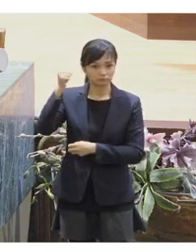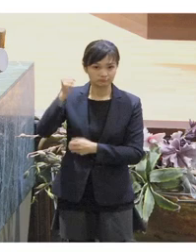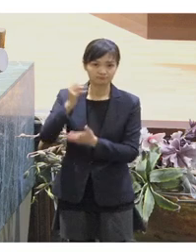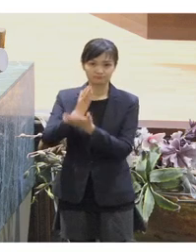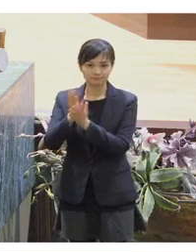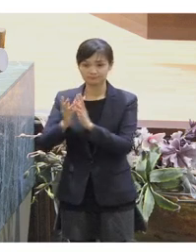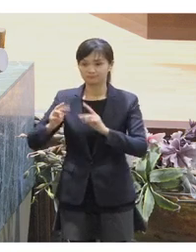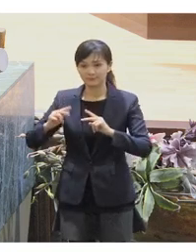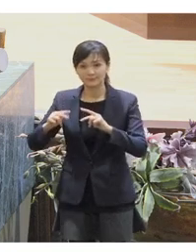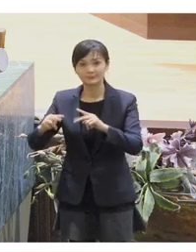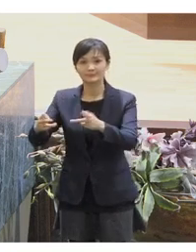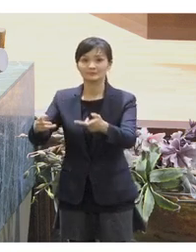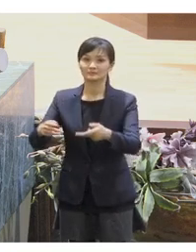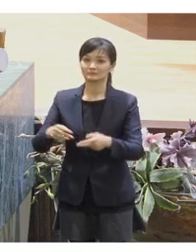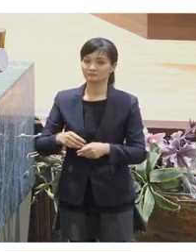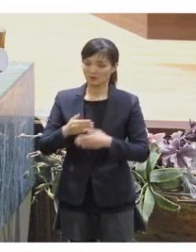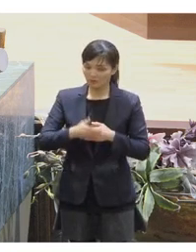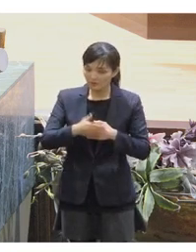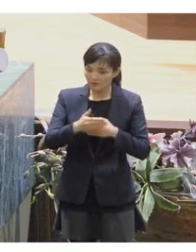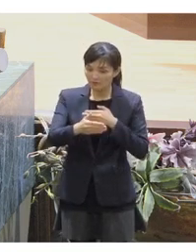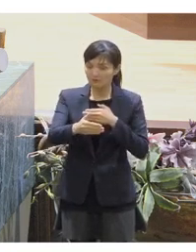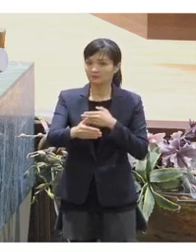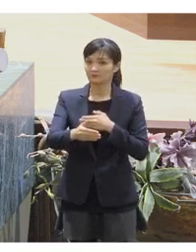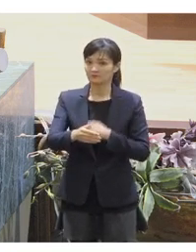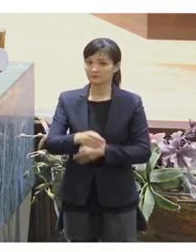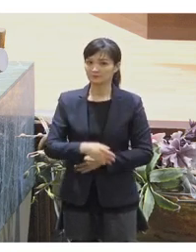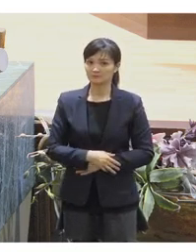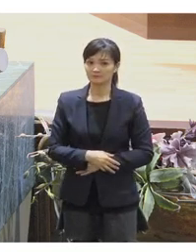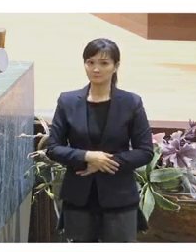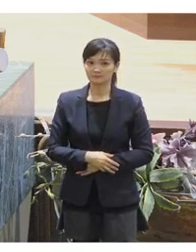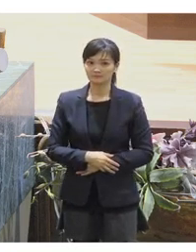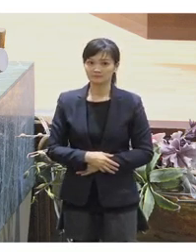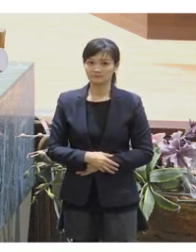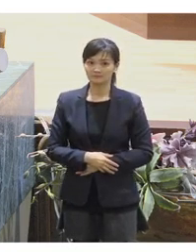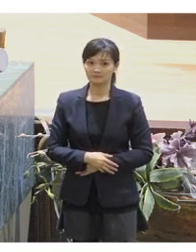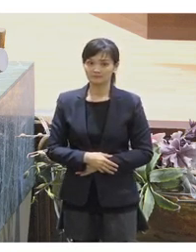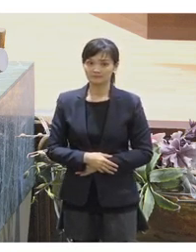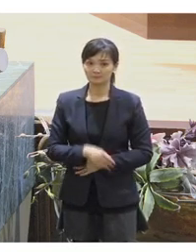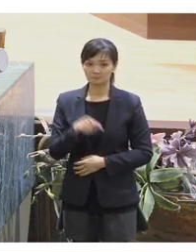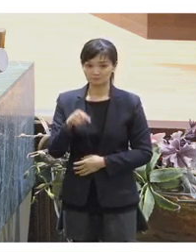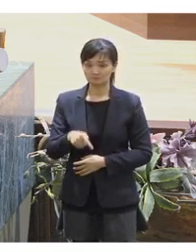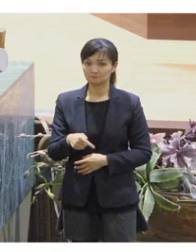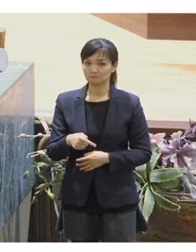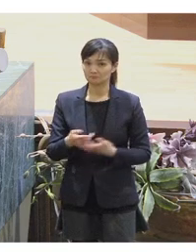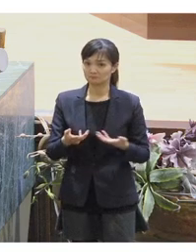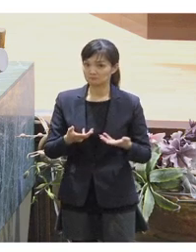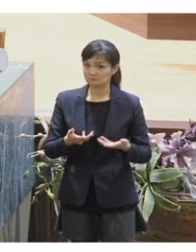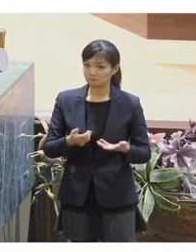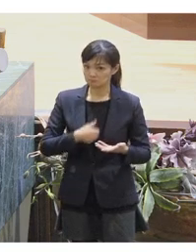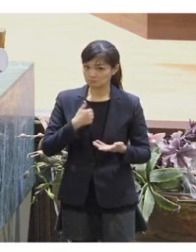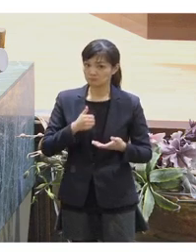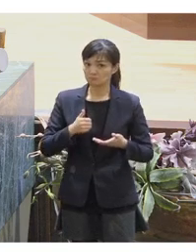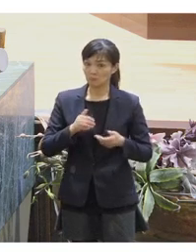社群逐渐累积发展的过程。OK， 好，但是呢，这个东西到底能够改变多